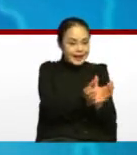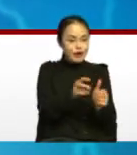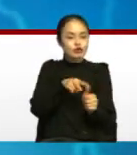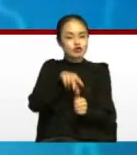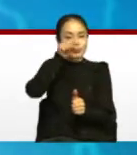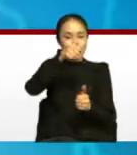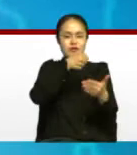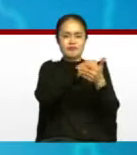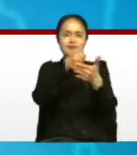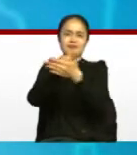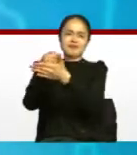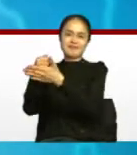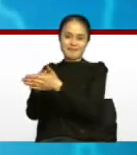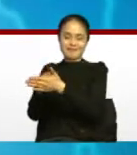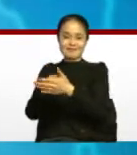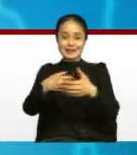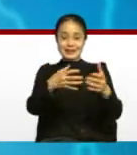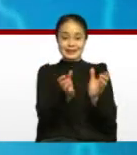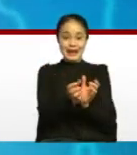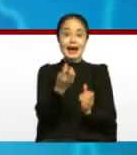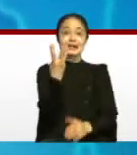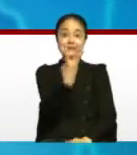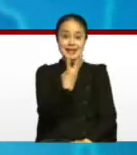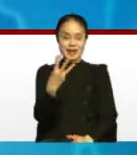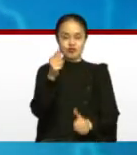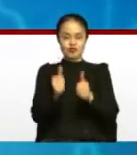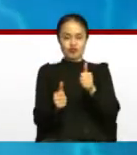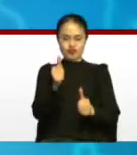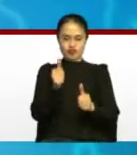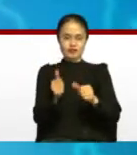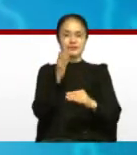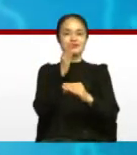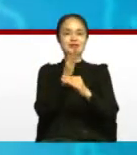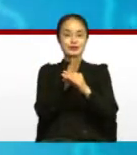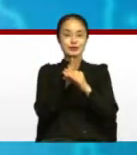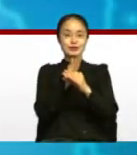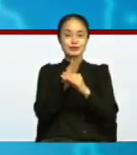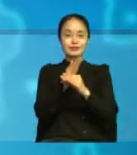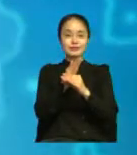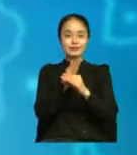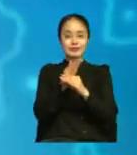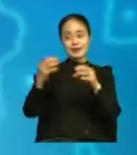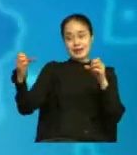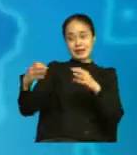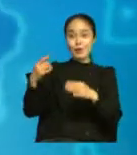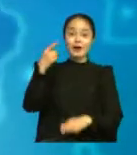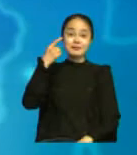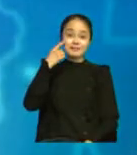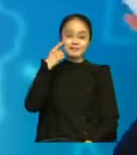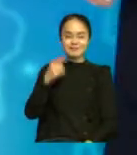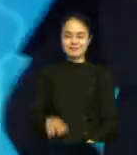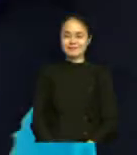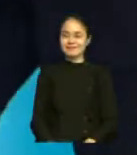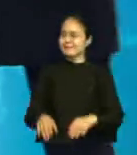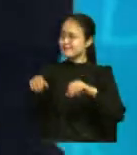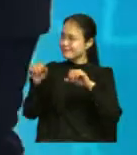후보군이 삼자구도의 양상을 보이는 모습입니다. 취재기자와 함께 얘기 나눠보겠습니다. 송지영 기자, 어서